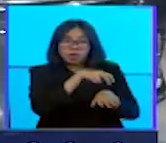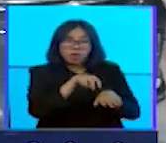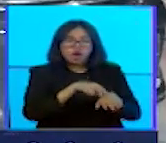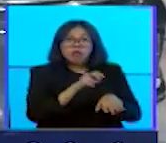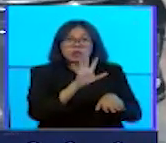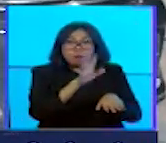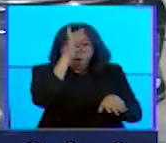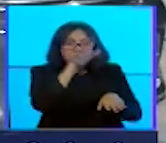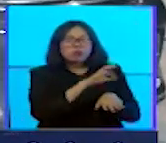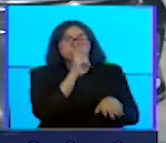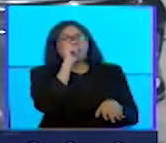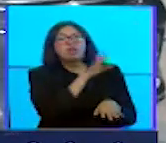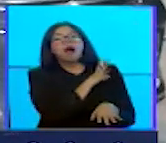lama.